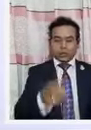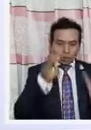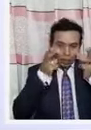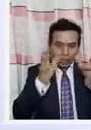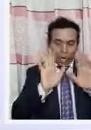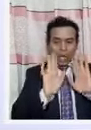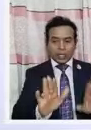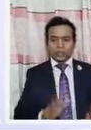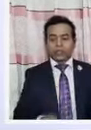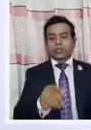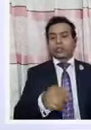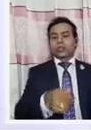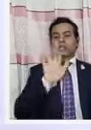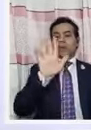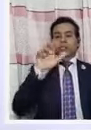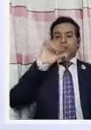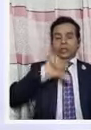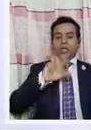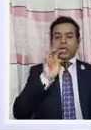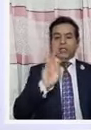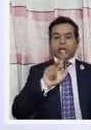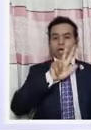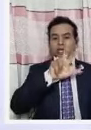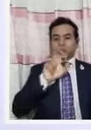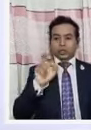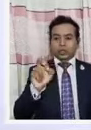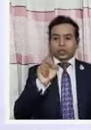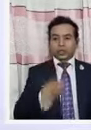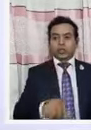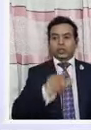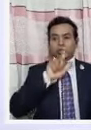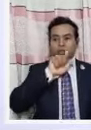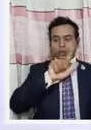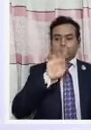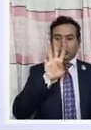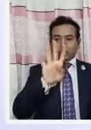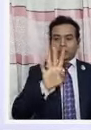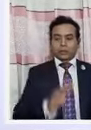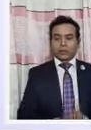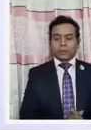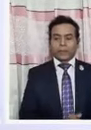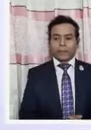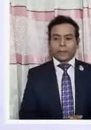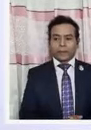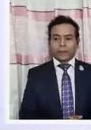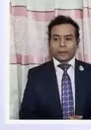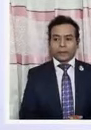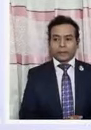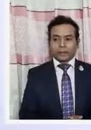পেয়েছে 350143 জন। বর্তমানে কোয়ারেন্টাইনে আছেন